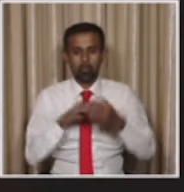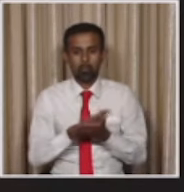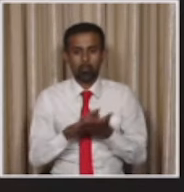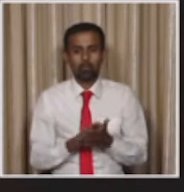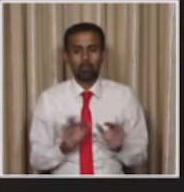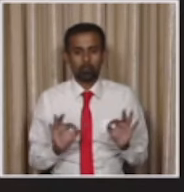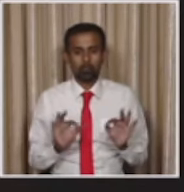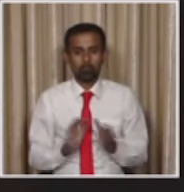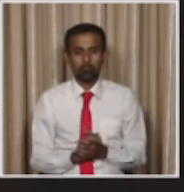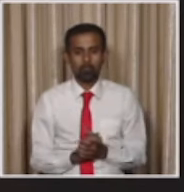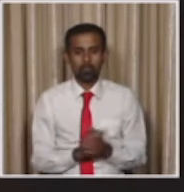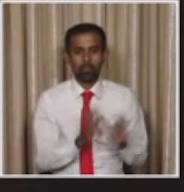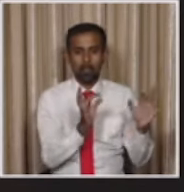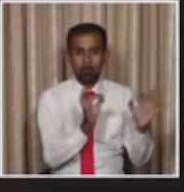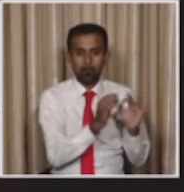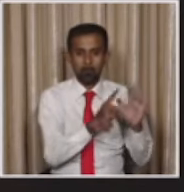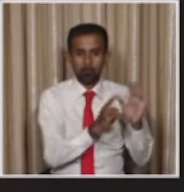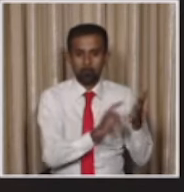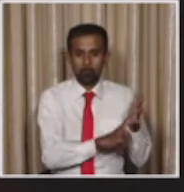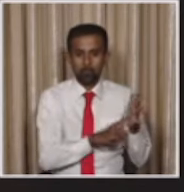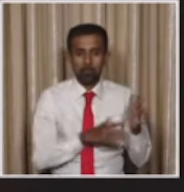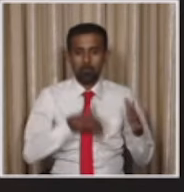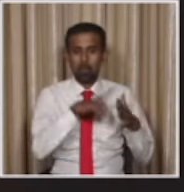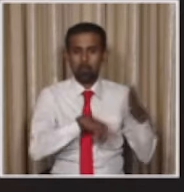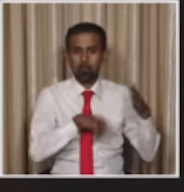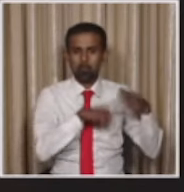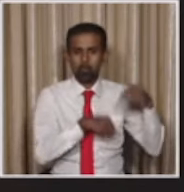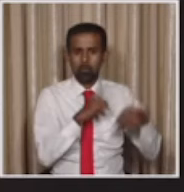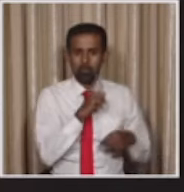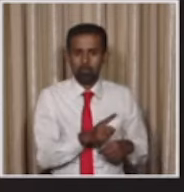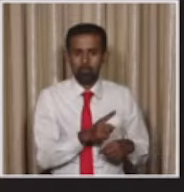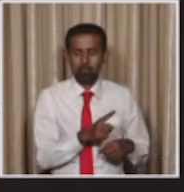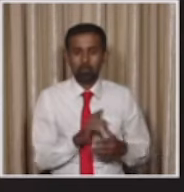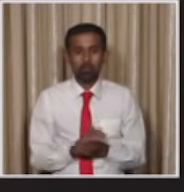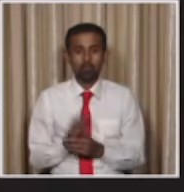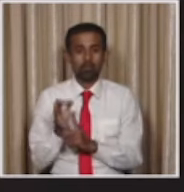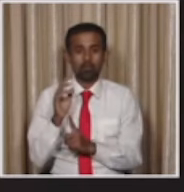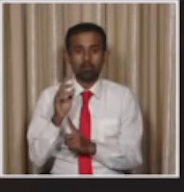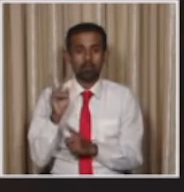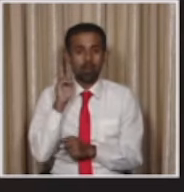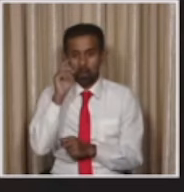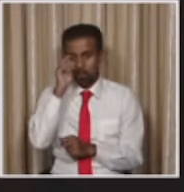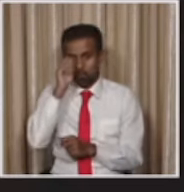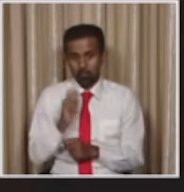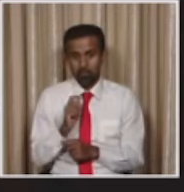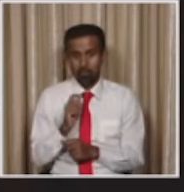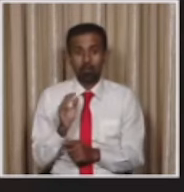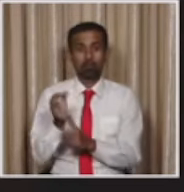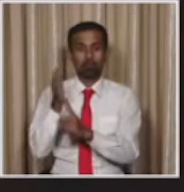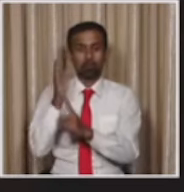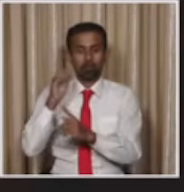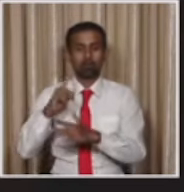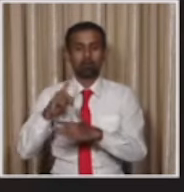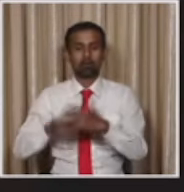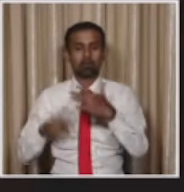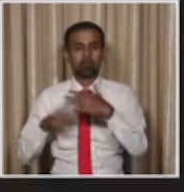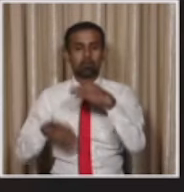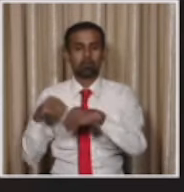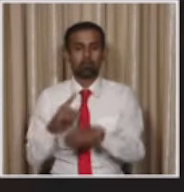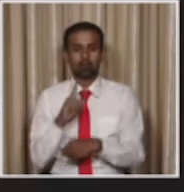එක. එතකොට බැසිල් රාජපක්ෂ මහත්තයා මහමැතිවරණයක් ගැන කියනවා, ජනාධිපති රනිල් වික්‍රමසිංහ ජනාධිපතිතුමා ජනාධිපතිවරණයක්